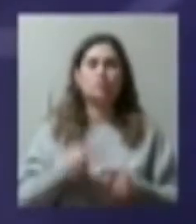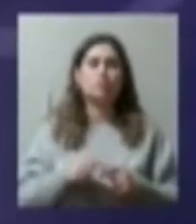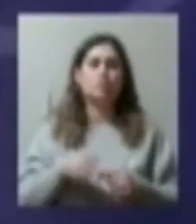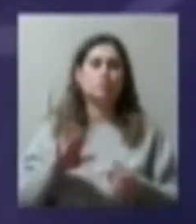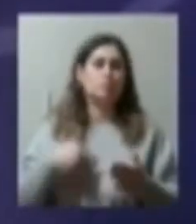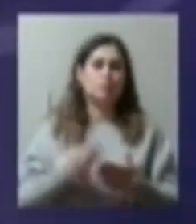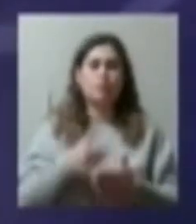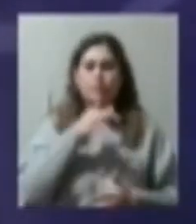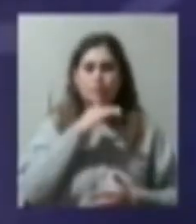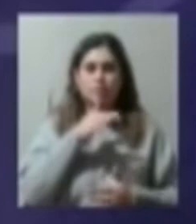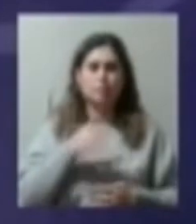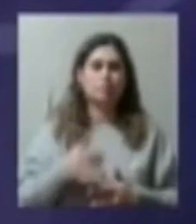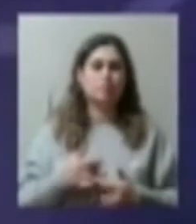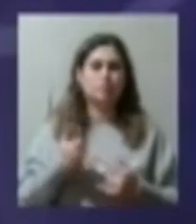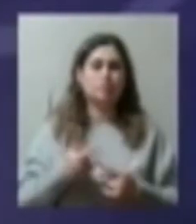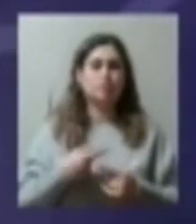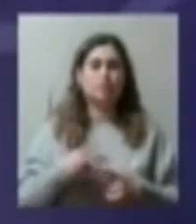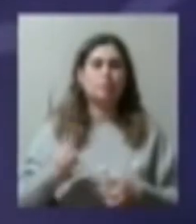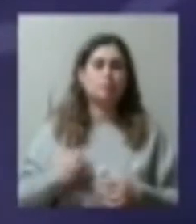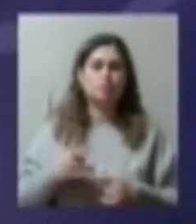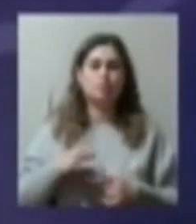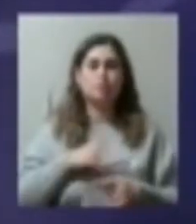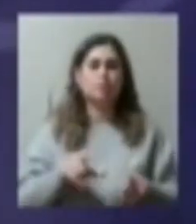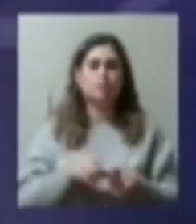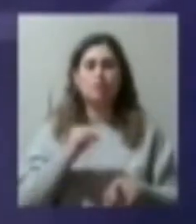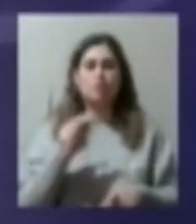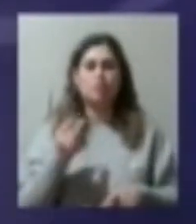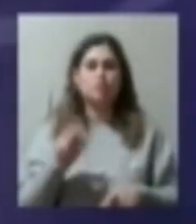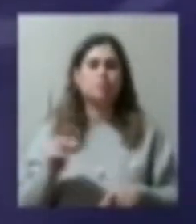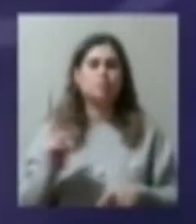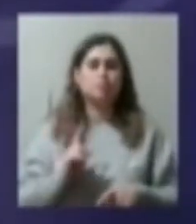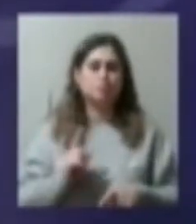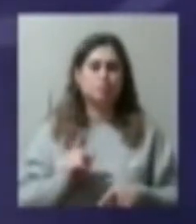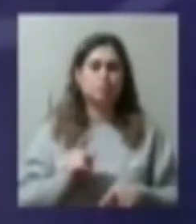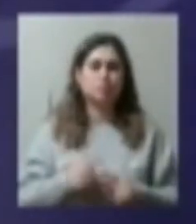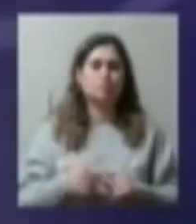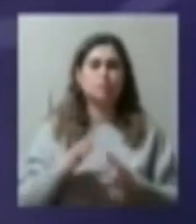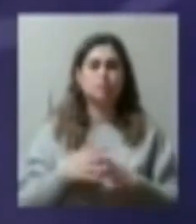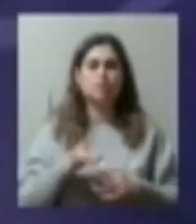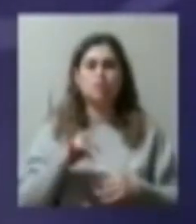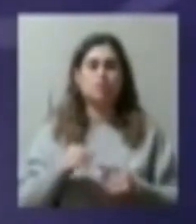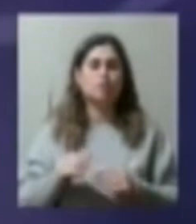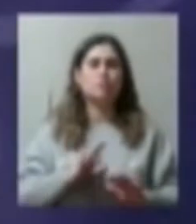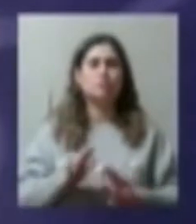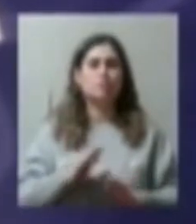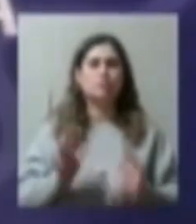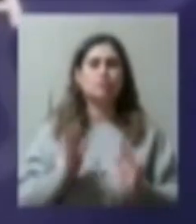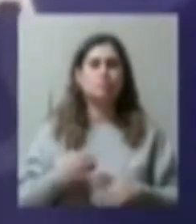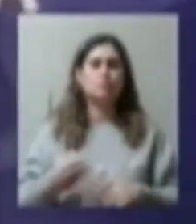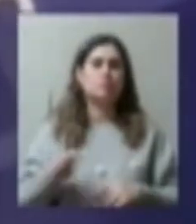часу, на жаль, була така тенденція, що сільські ради розпоряджалися лише